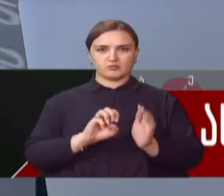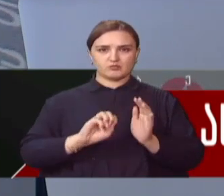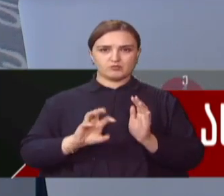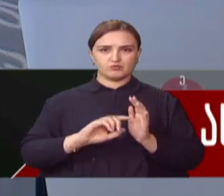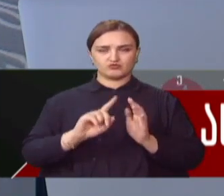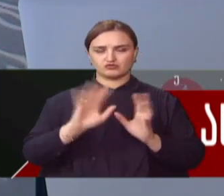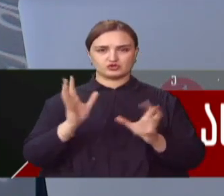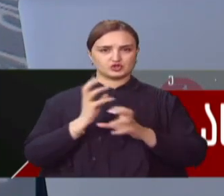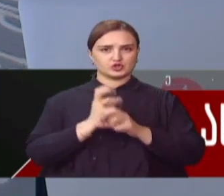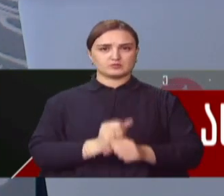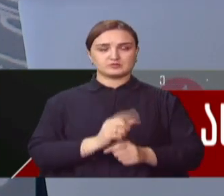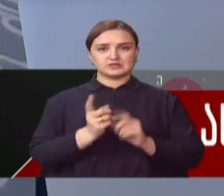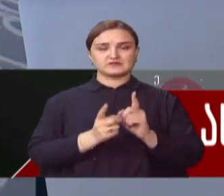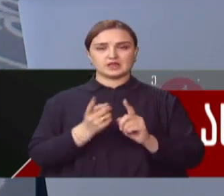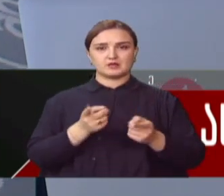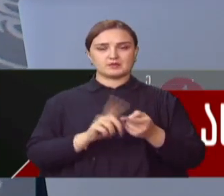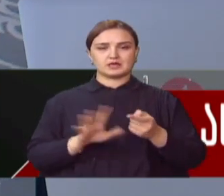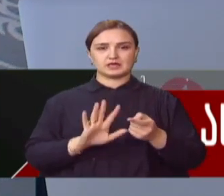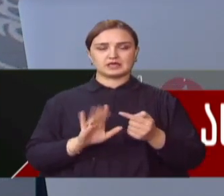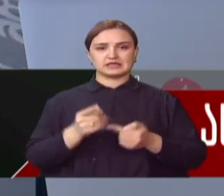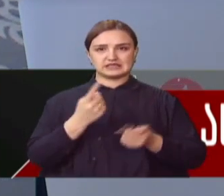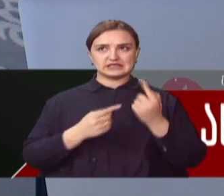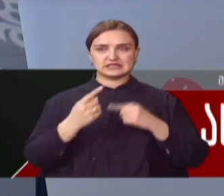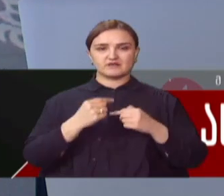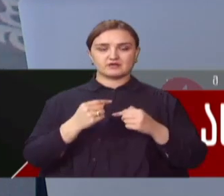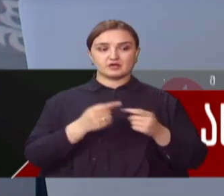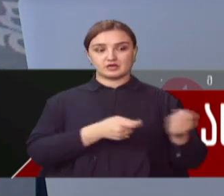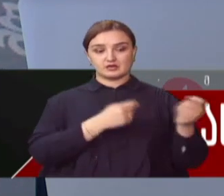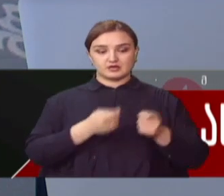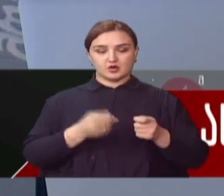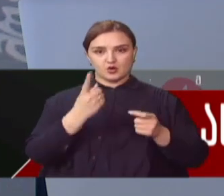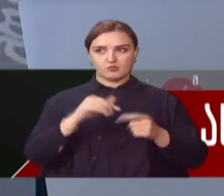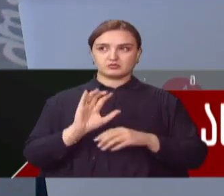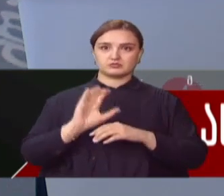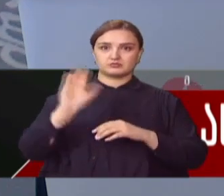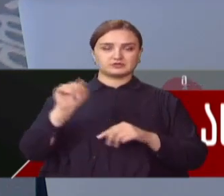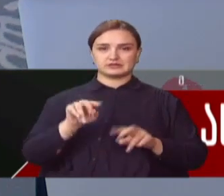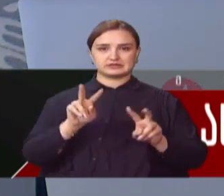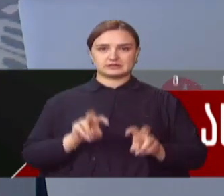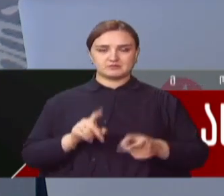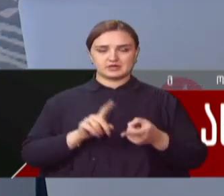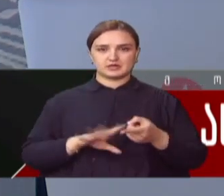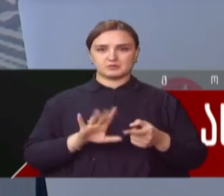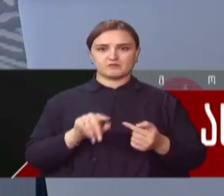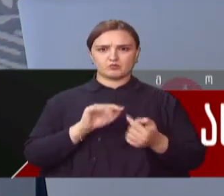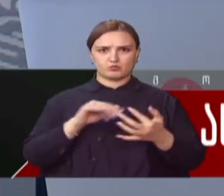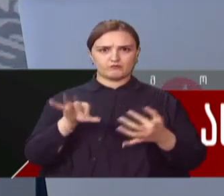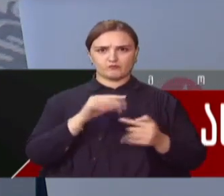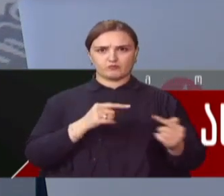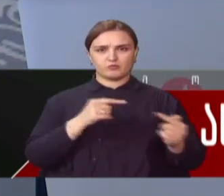მაჩვენებლის შემცირება, თუმცა ცვლილება არ შეეხება რეექსპორტისთვის განკუთვნილ ავტომობილებს. მოსალოდნელი რეგულაცია პროტესტის მიზეზი